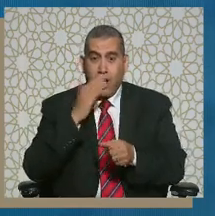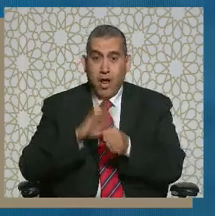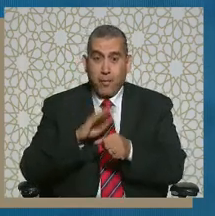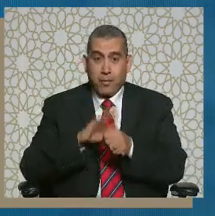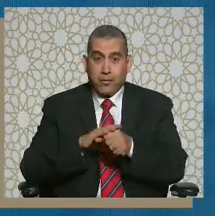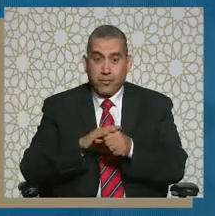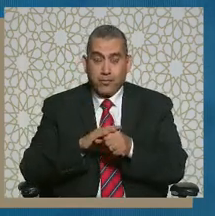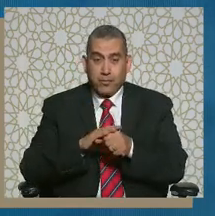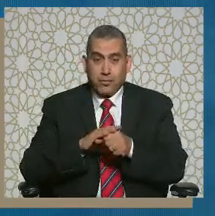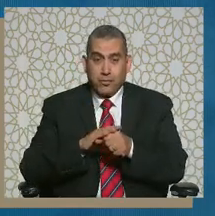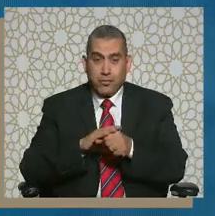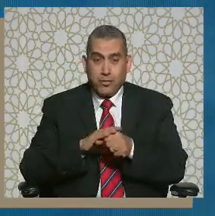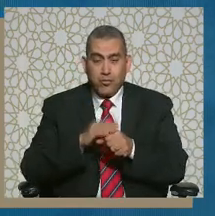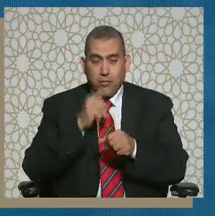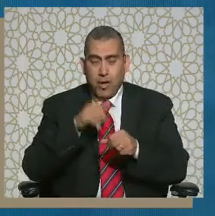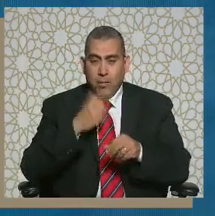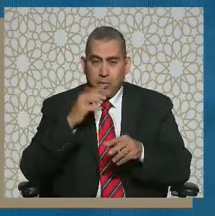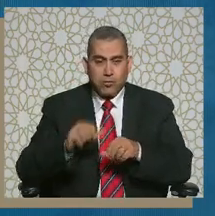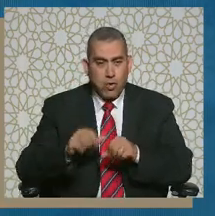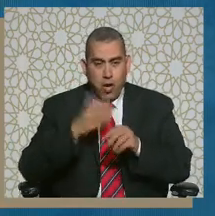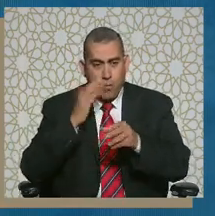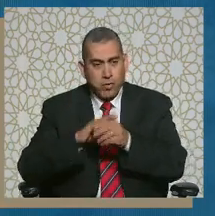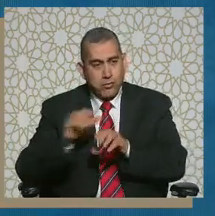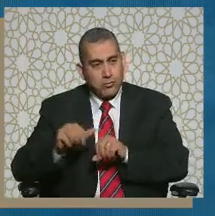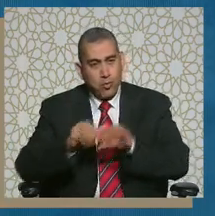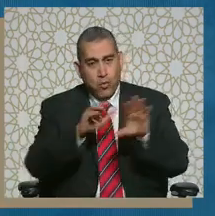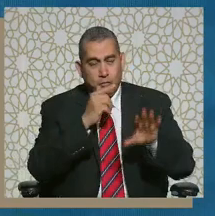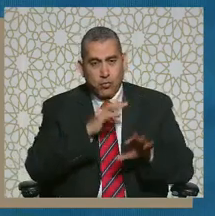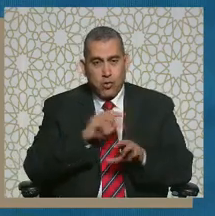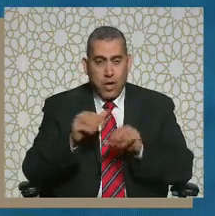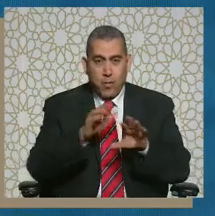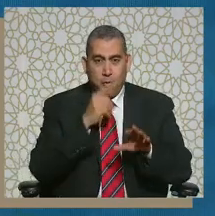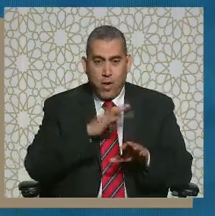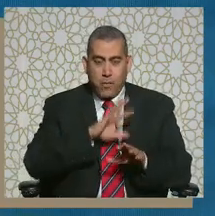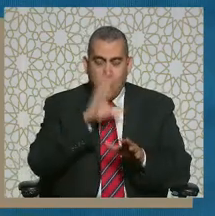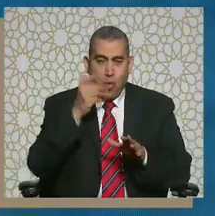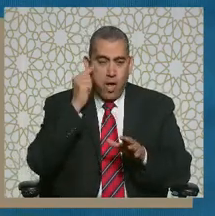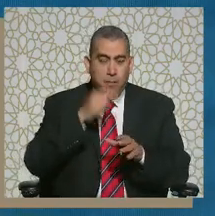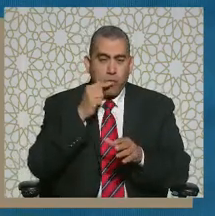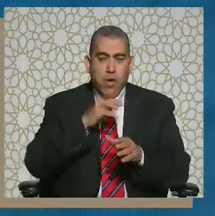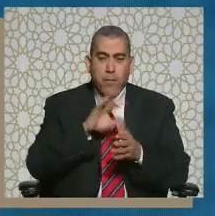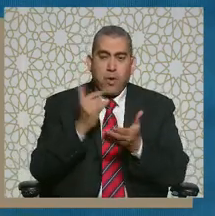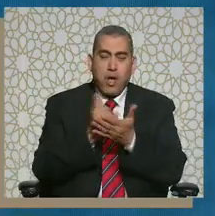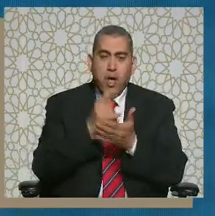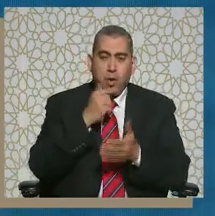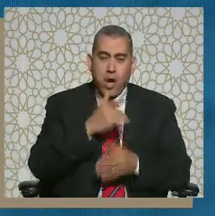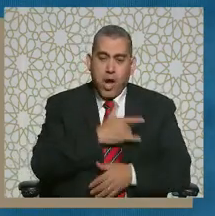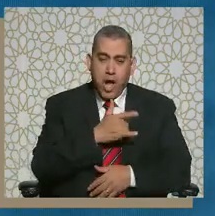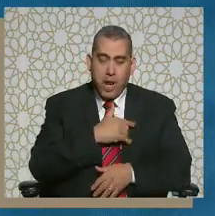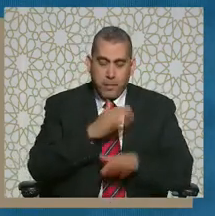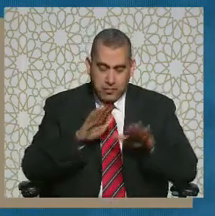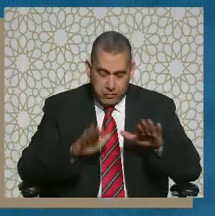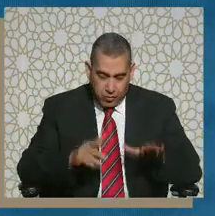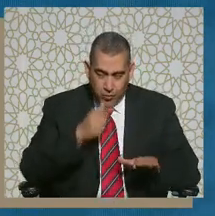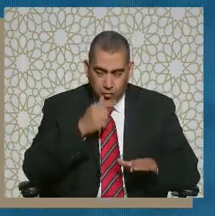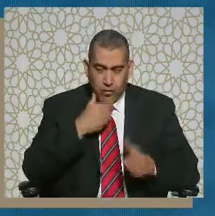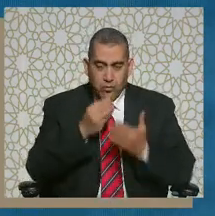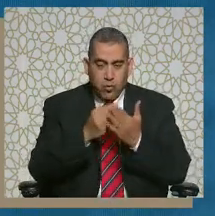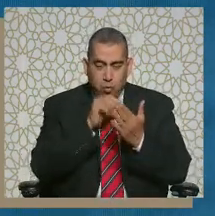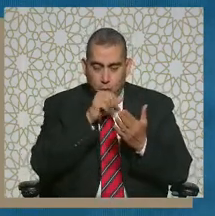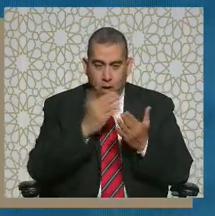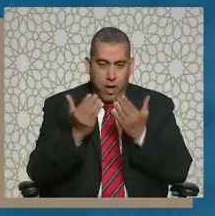اتركهم ما تركهم قال وبهم عرفت انما عرفت بتلك القلوب الضارعه بتلاوات من